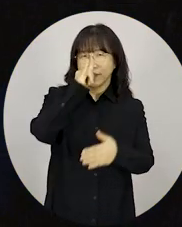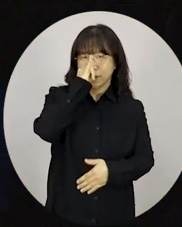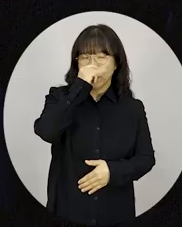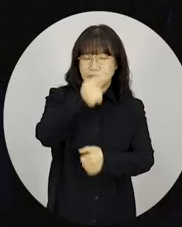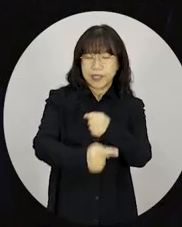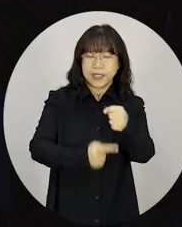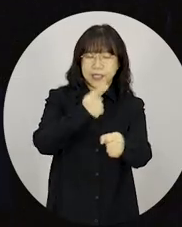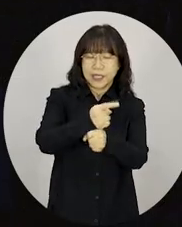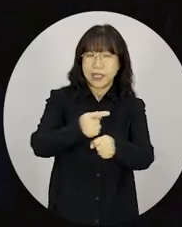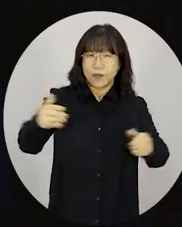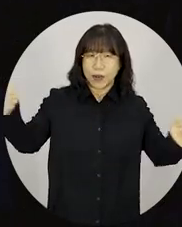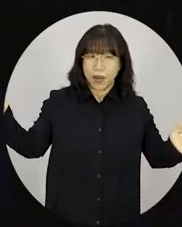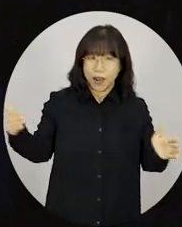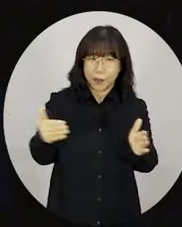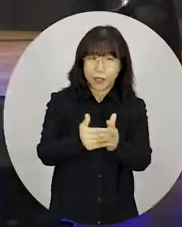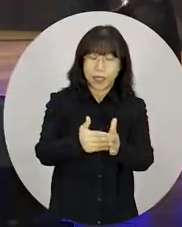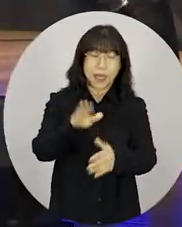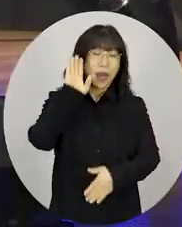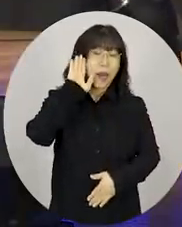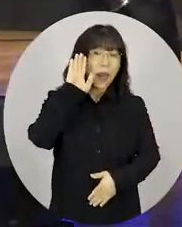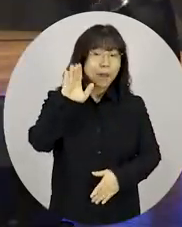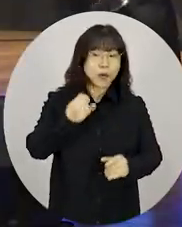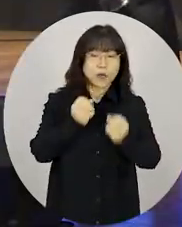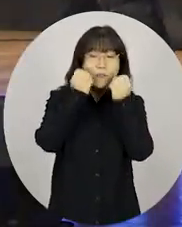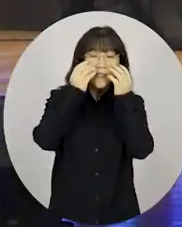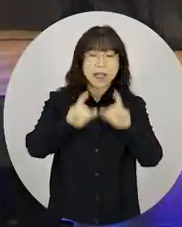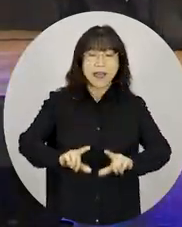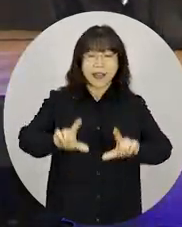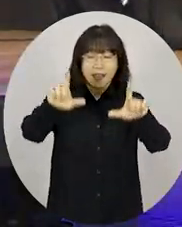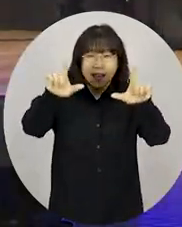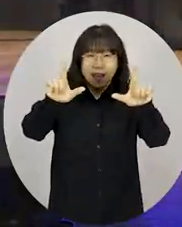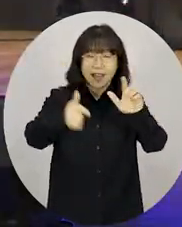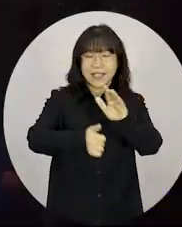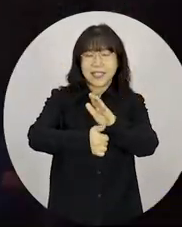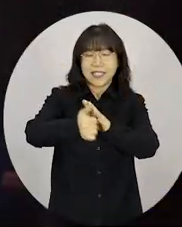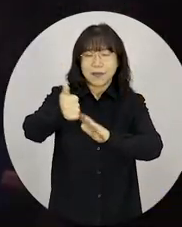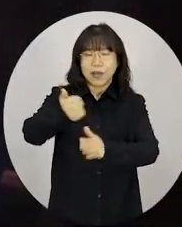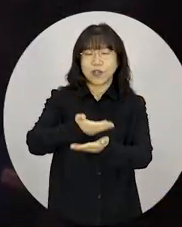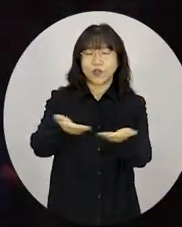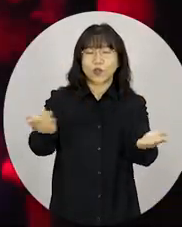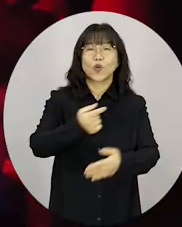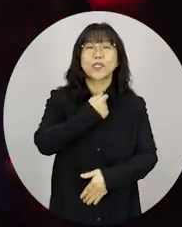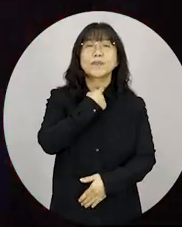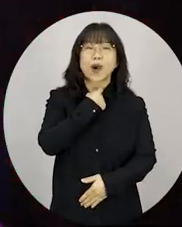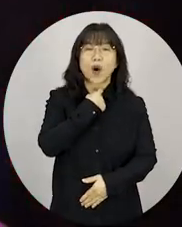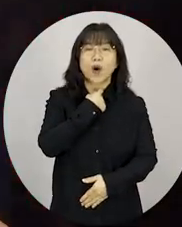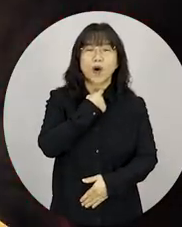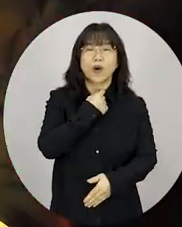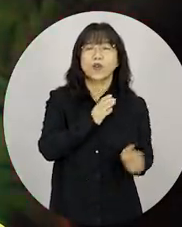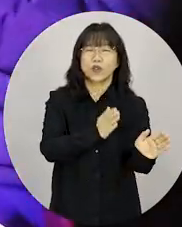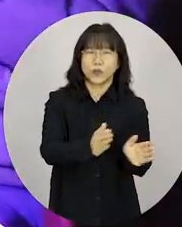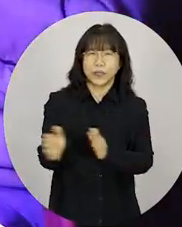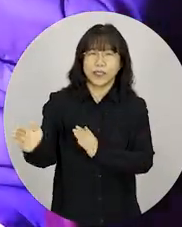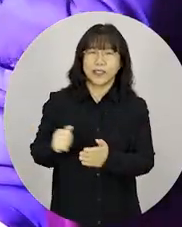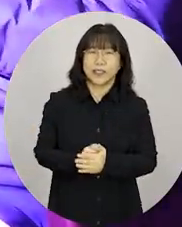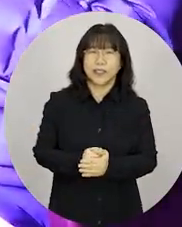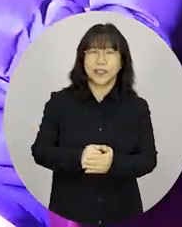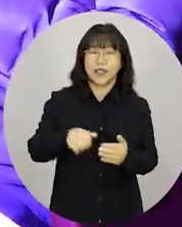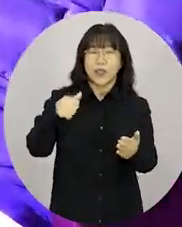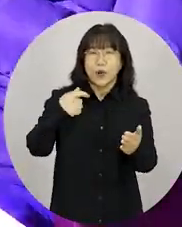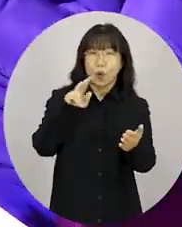이번 공연은 올 한 해를 마무리하고 다가오는 새해 구민들에게 희망이 가득하기를 기원하는 의미에서